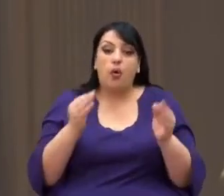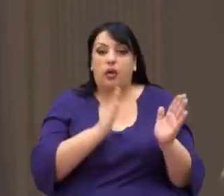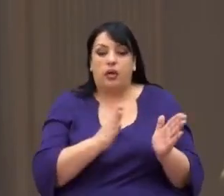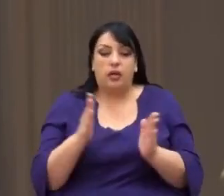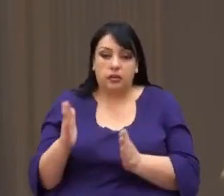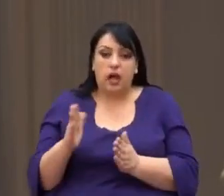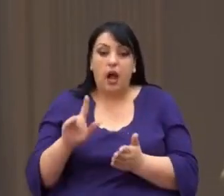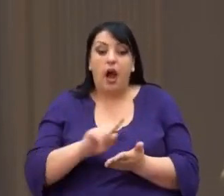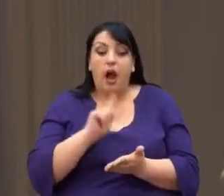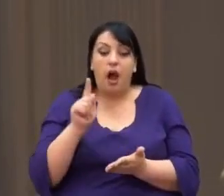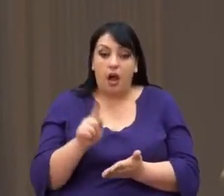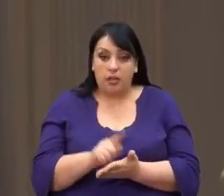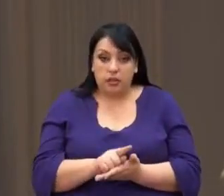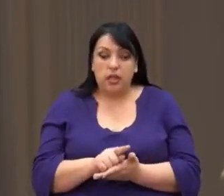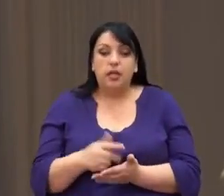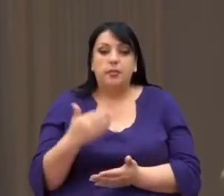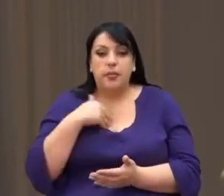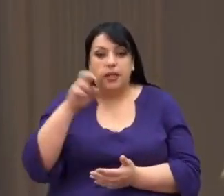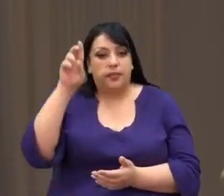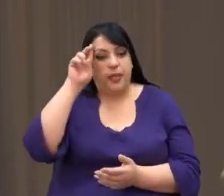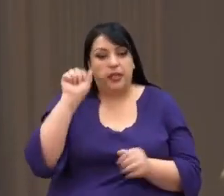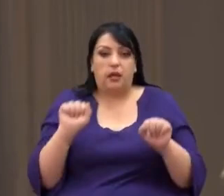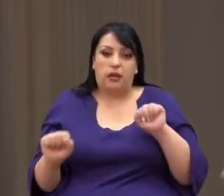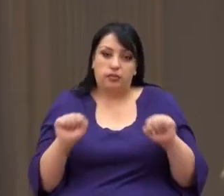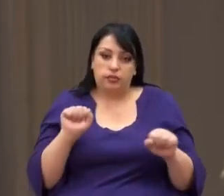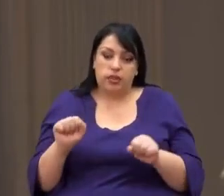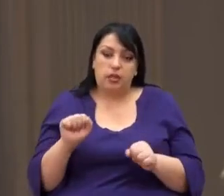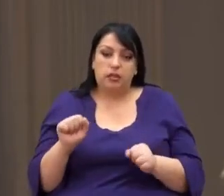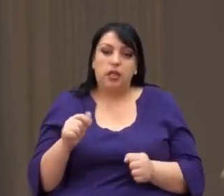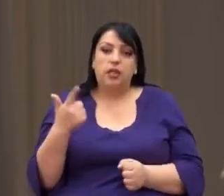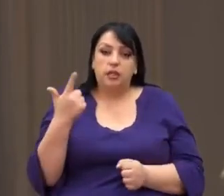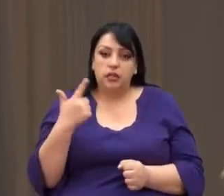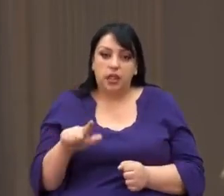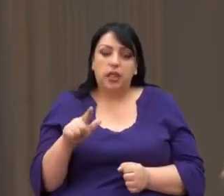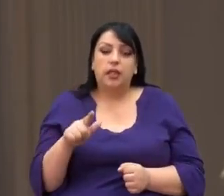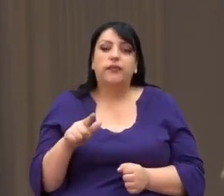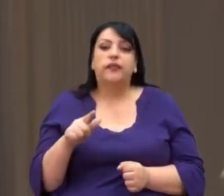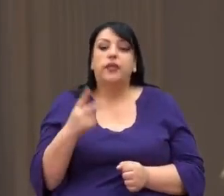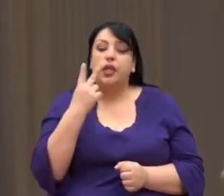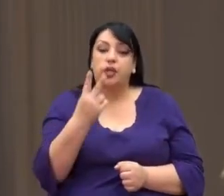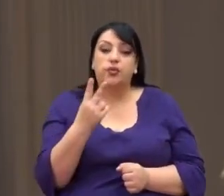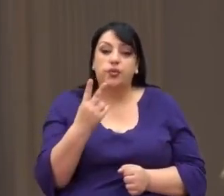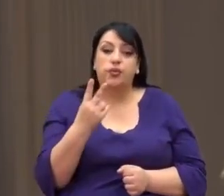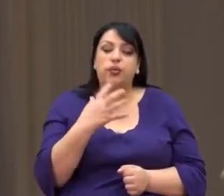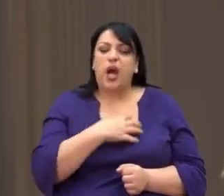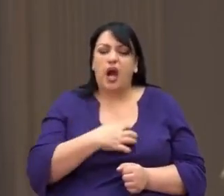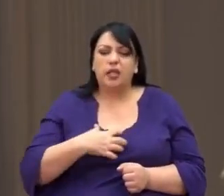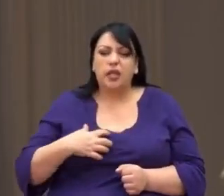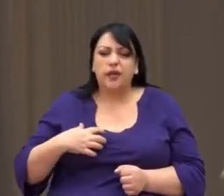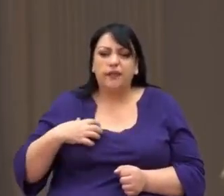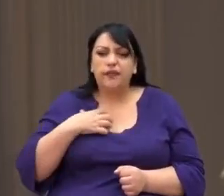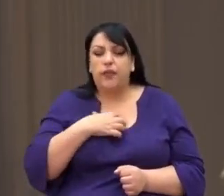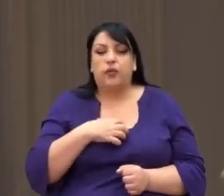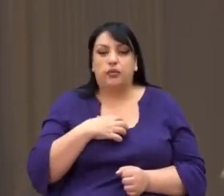հարցը վերաբերում է մեր պետականության, ինչպես նշեցի, առանցքային երկու